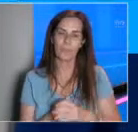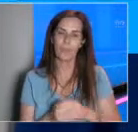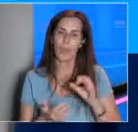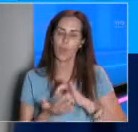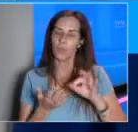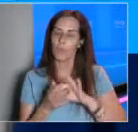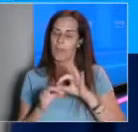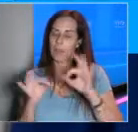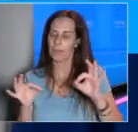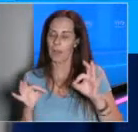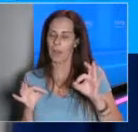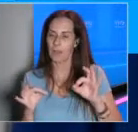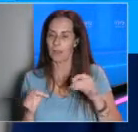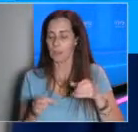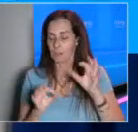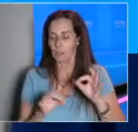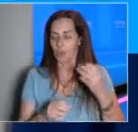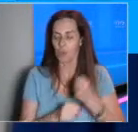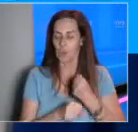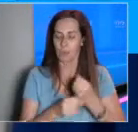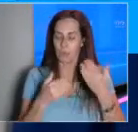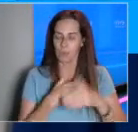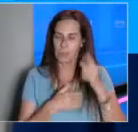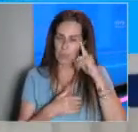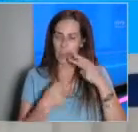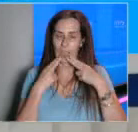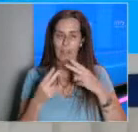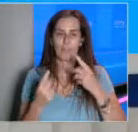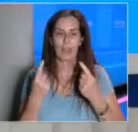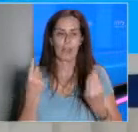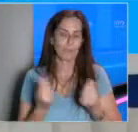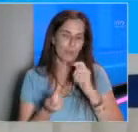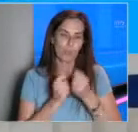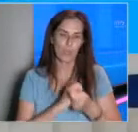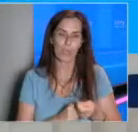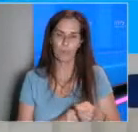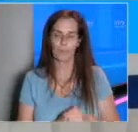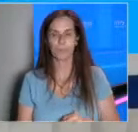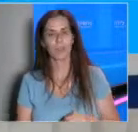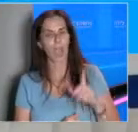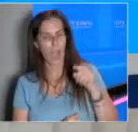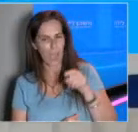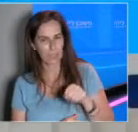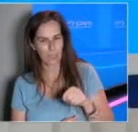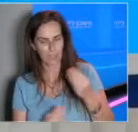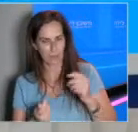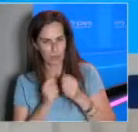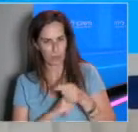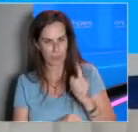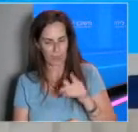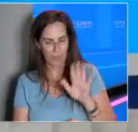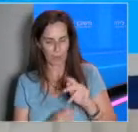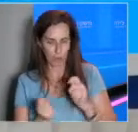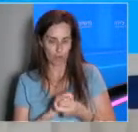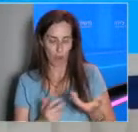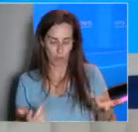שכותבים בהתחלה בתיאוריה הוא גם זה שמתגשם, וזה רבת להגיב לאירועים משתנים. טוב, אז אפרופו אירועים משתנים, צריך גם